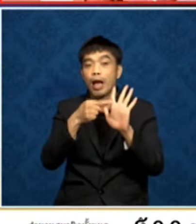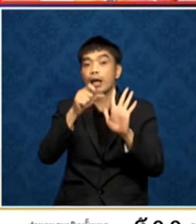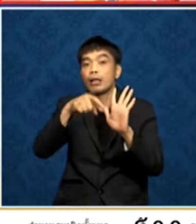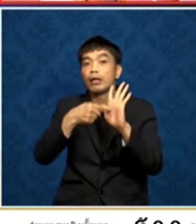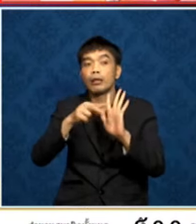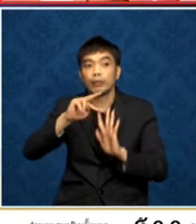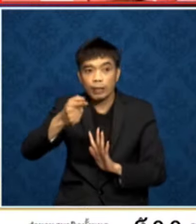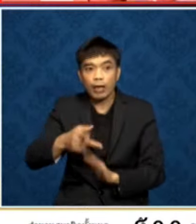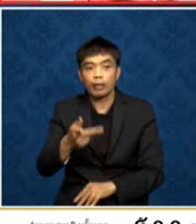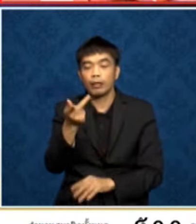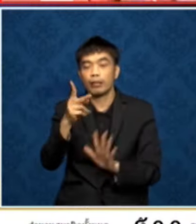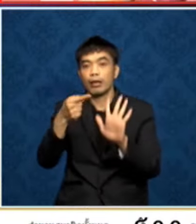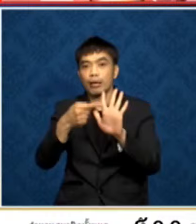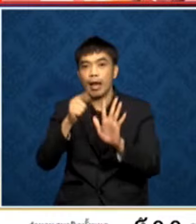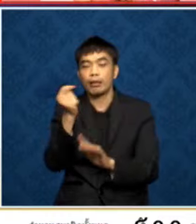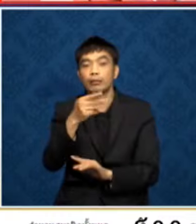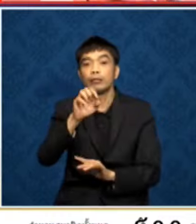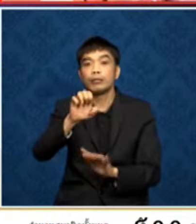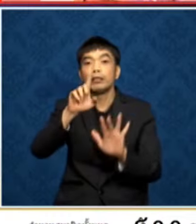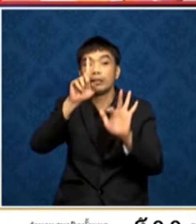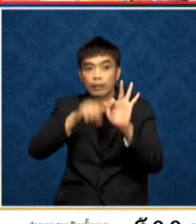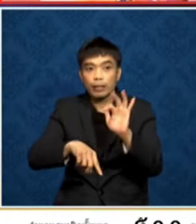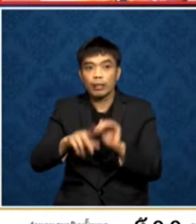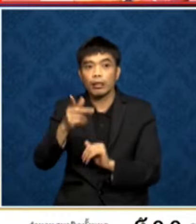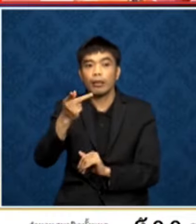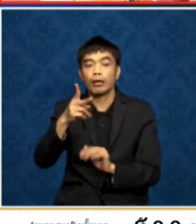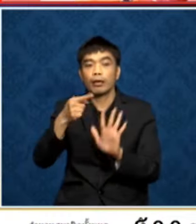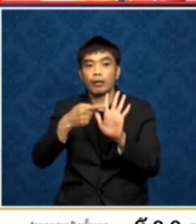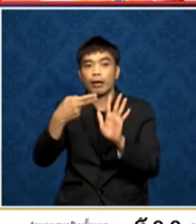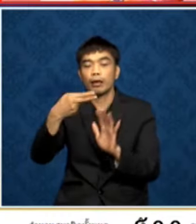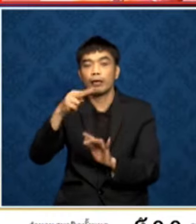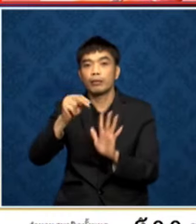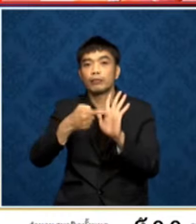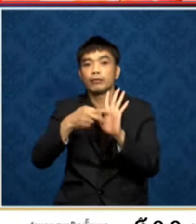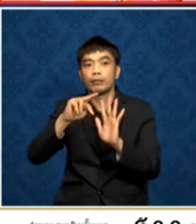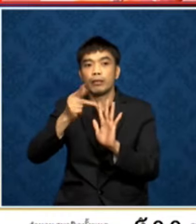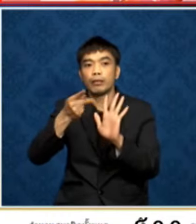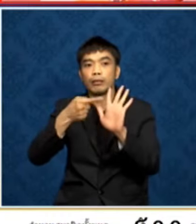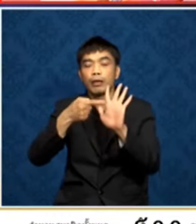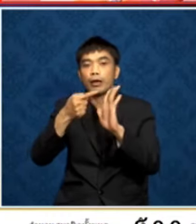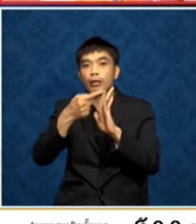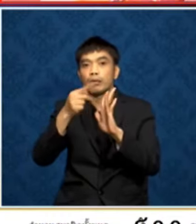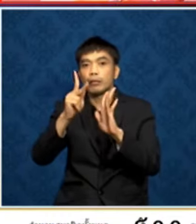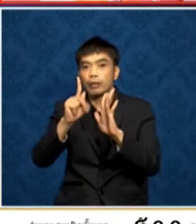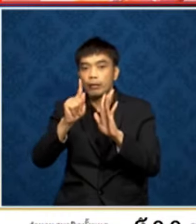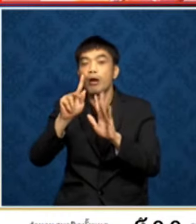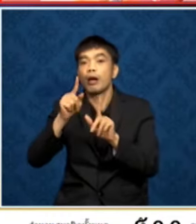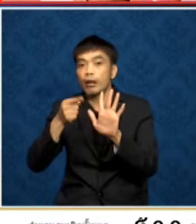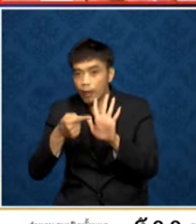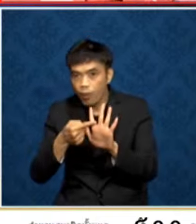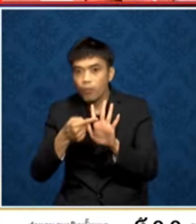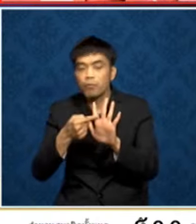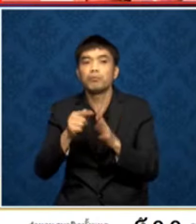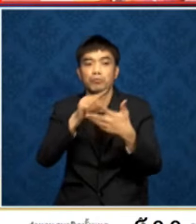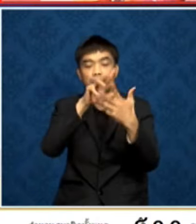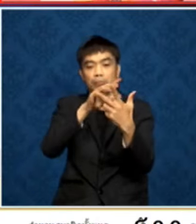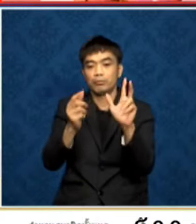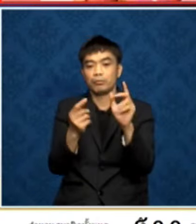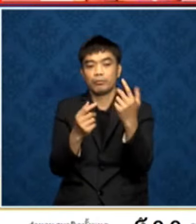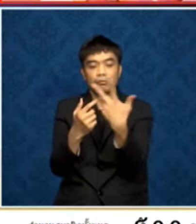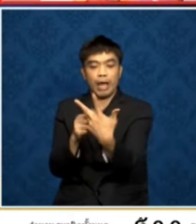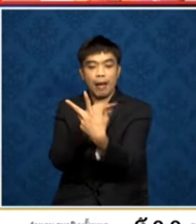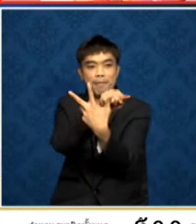คาหนังคาเขาคลาคาซังเมื่อเกิดการตัดสินใจต่างๆมาจากส่วนกลางอาจไม่ตรงกับ